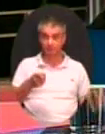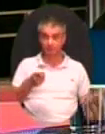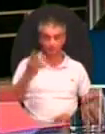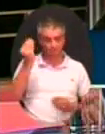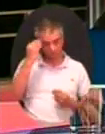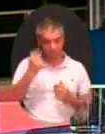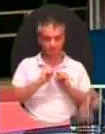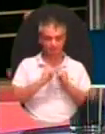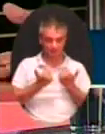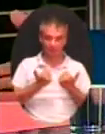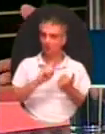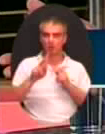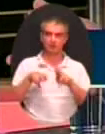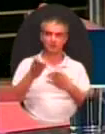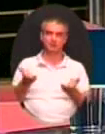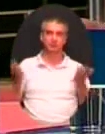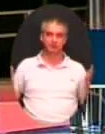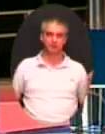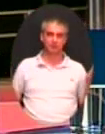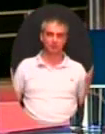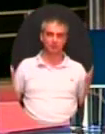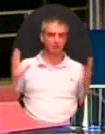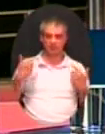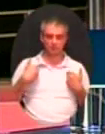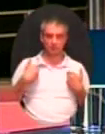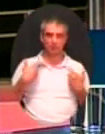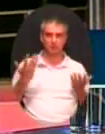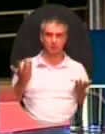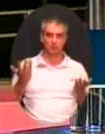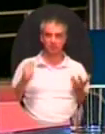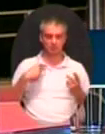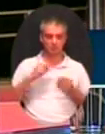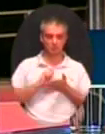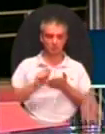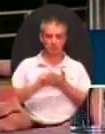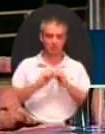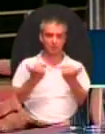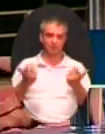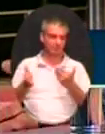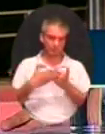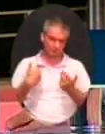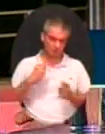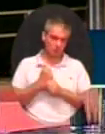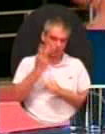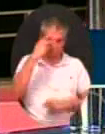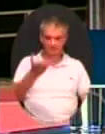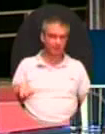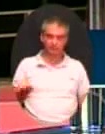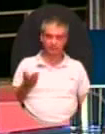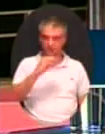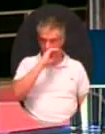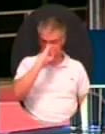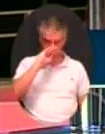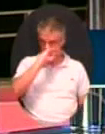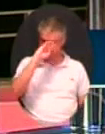גיטים וגירושין, לא יתעסק עם זה. למה אני לא מסדר קדושין? למה אני לא כותב גיטין? אני לא מסבסה בזה. לא, מקימים